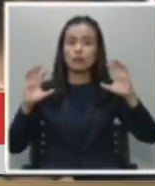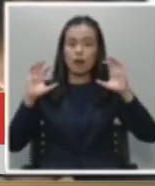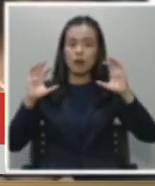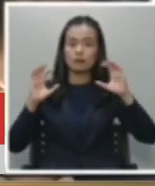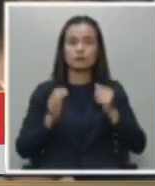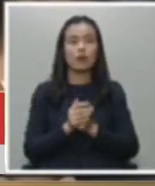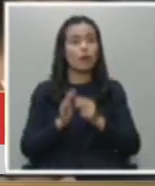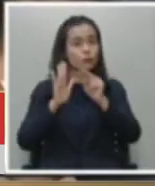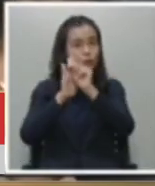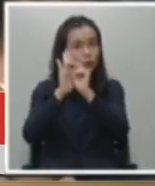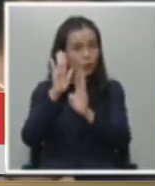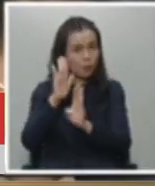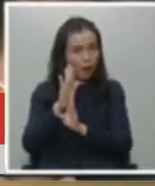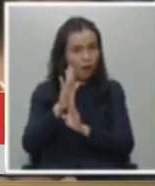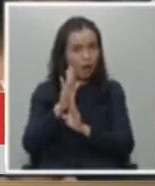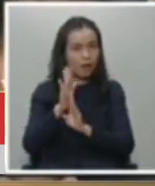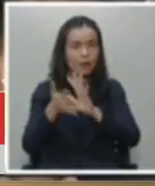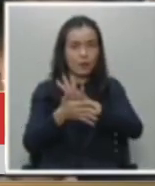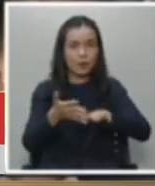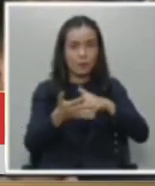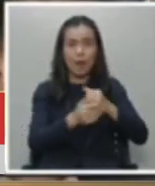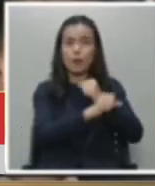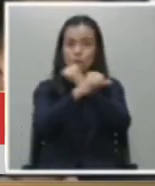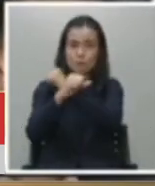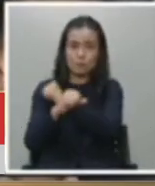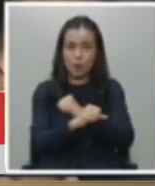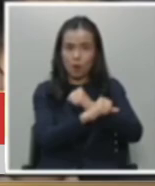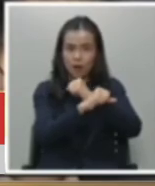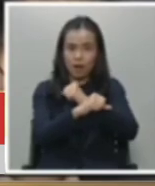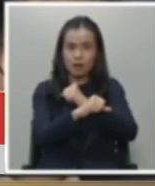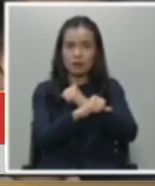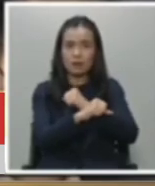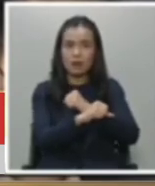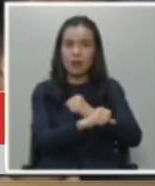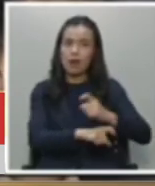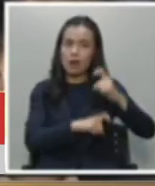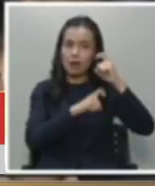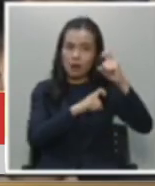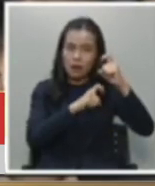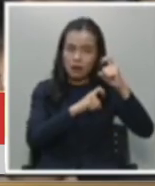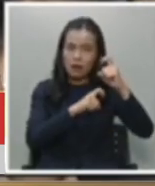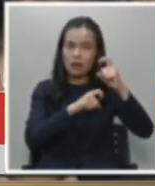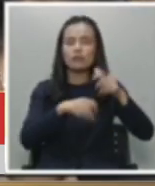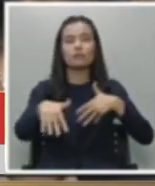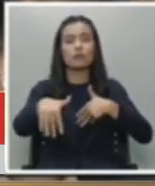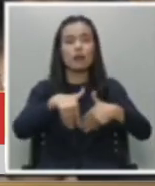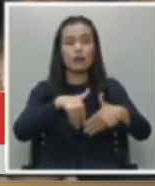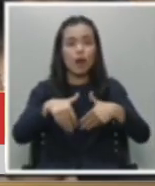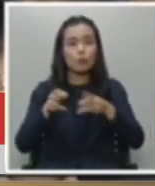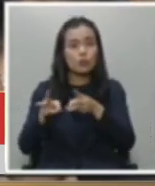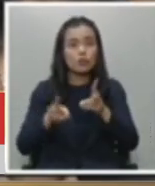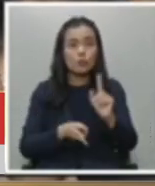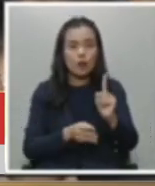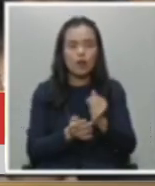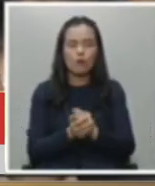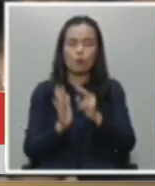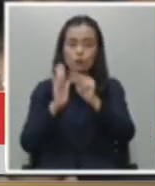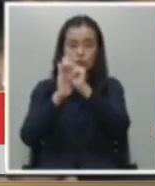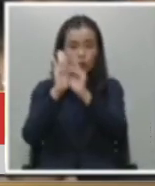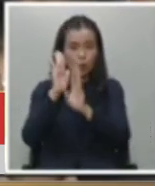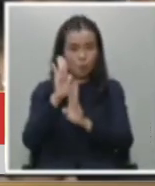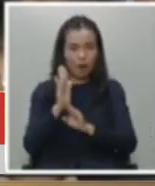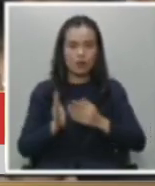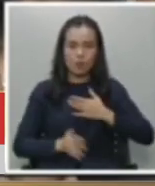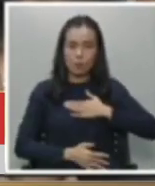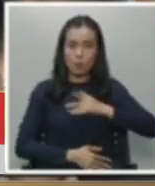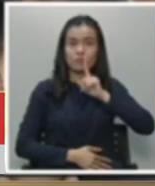นโยบายและมาตรการในการป้องกันภัยร้ายในที่สาธารณะอย่างไรโดยนโยบายที่ผมจะถามเนี่ยเป็นนโยบาย